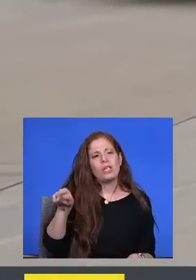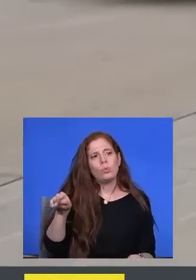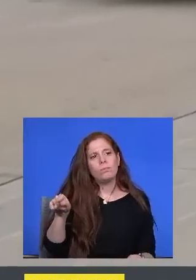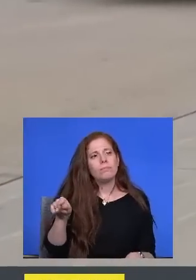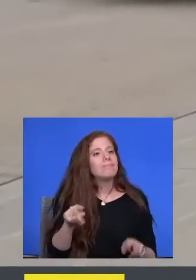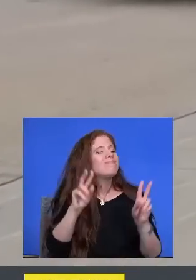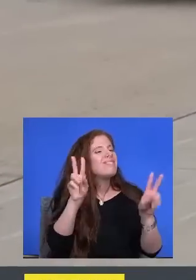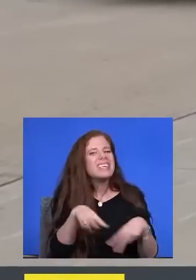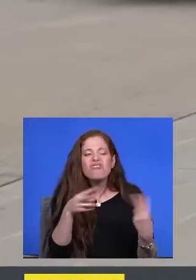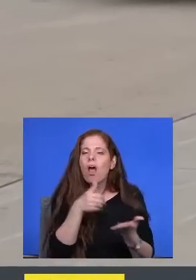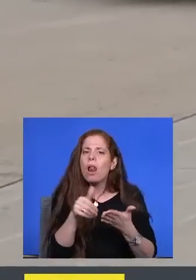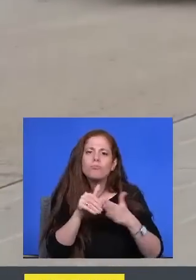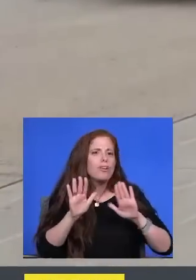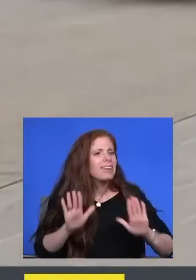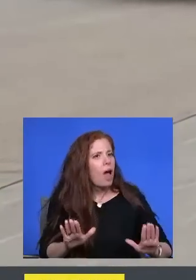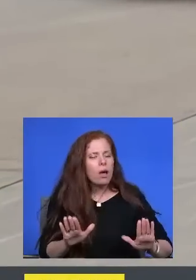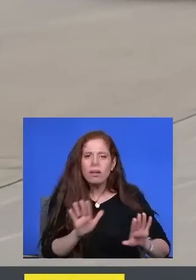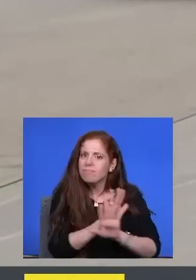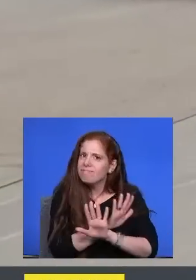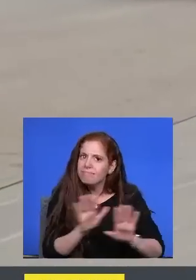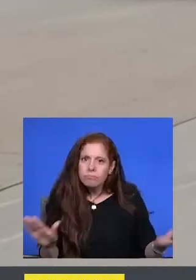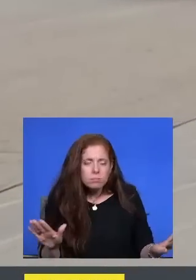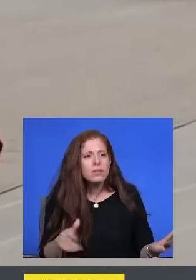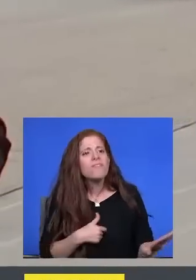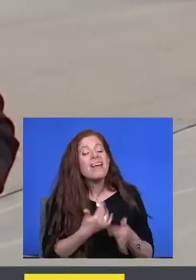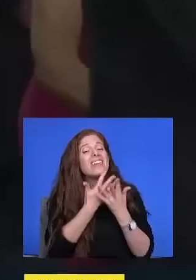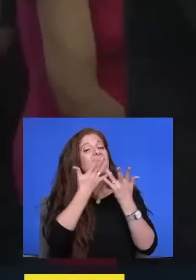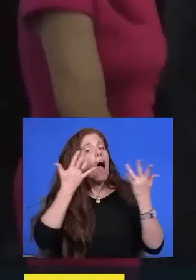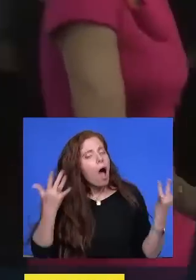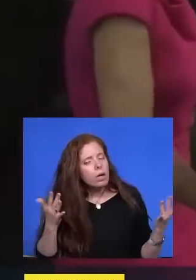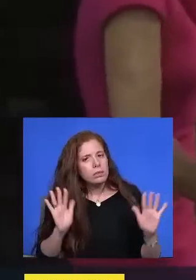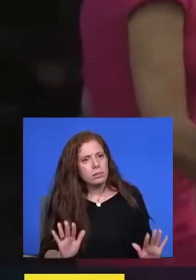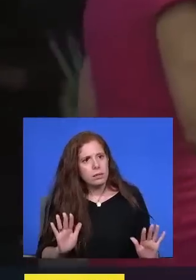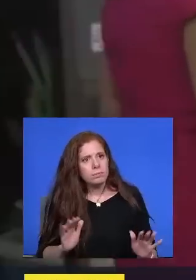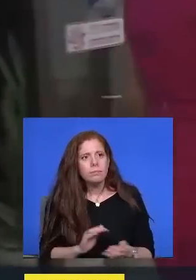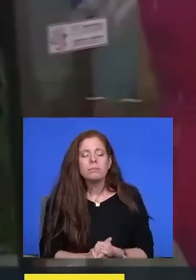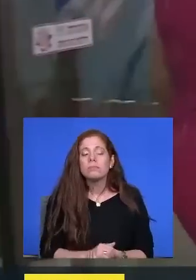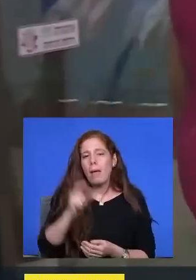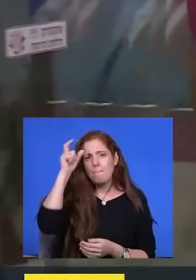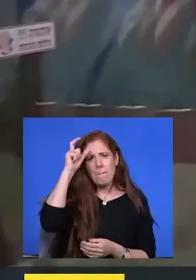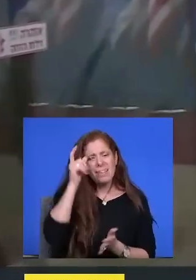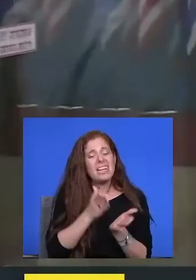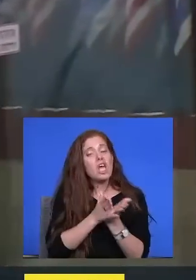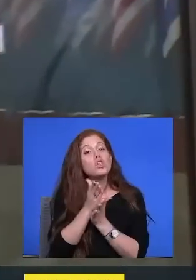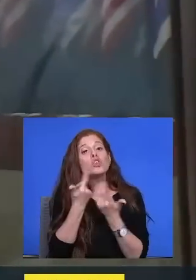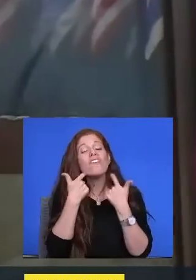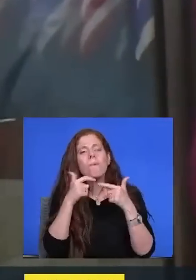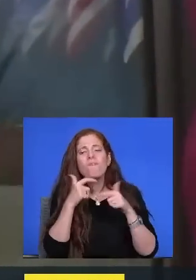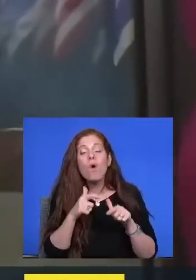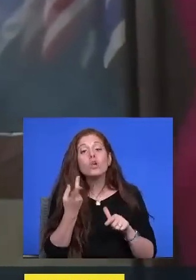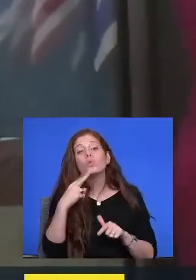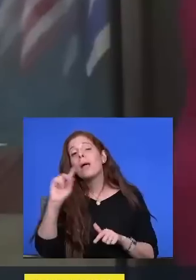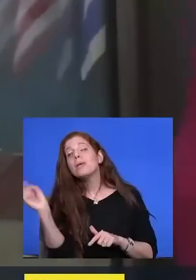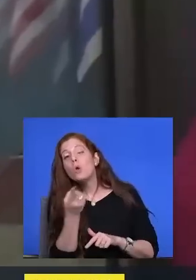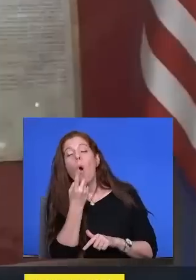on this road. And I've sort of made that clear. ביידן היה ישיר ומפורש יותר מכל דובריו,